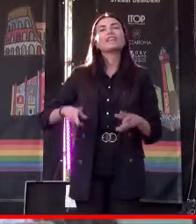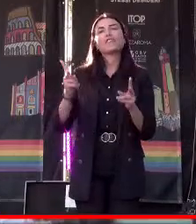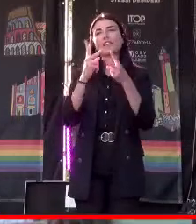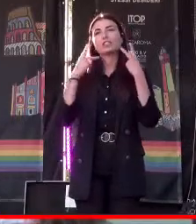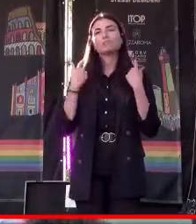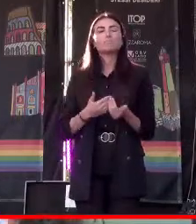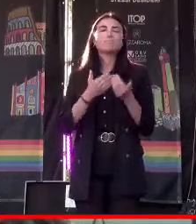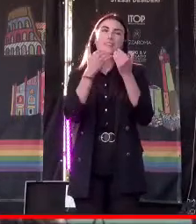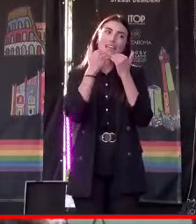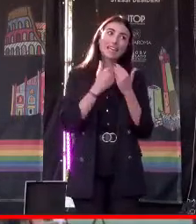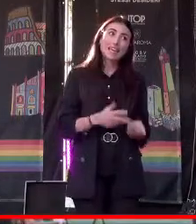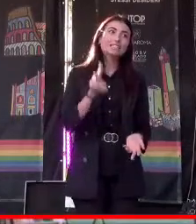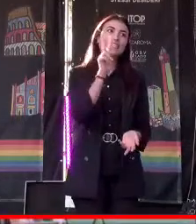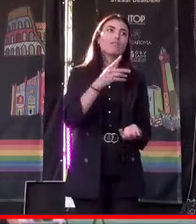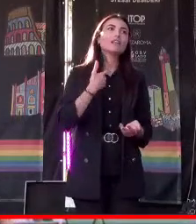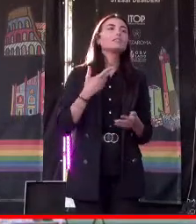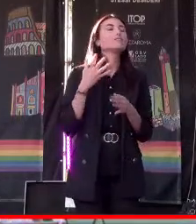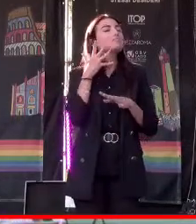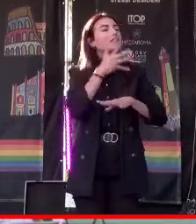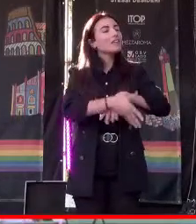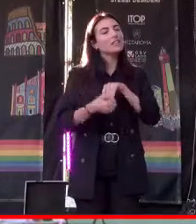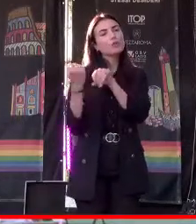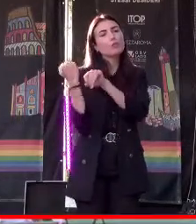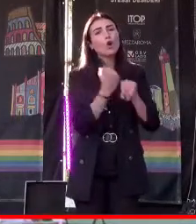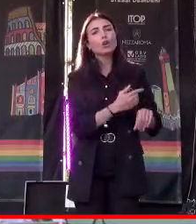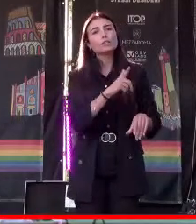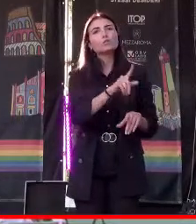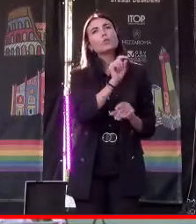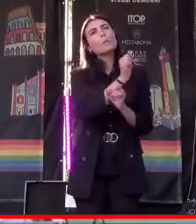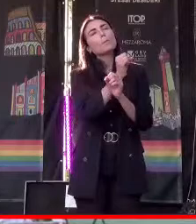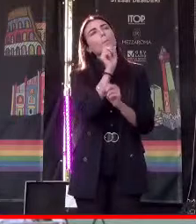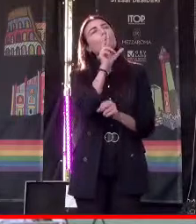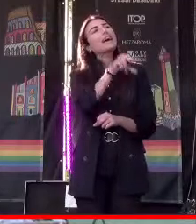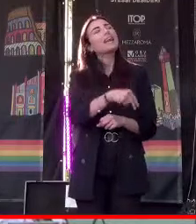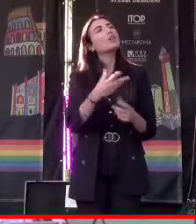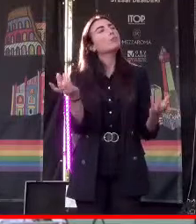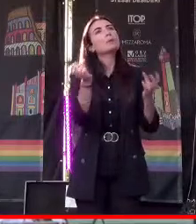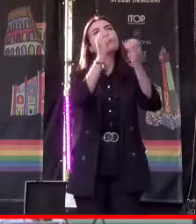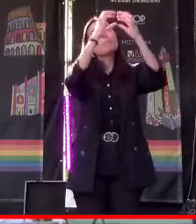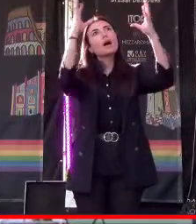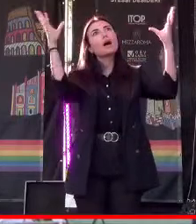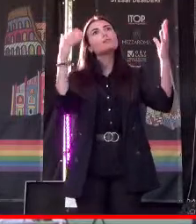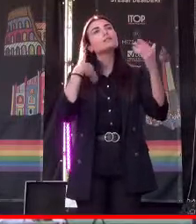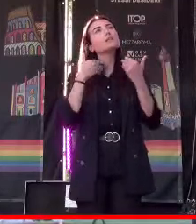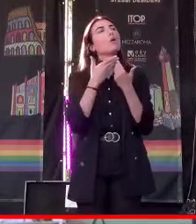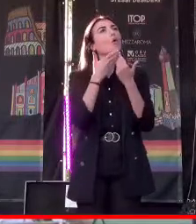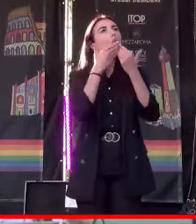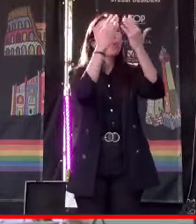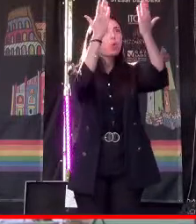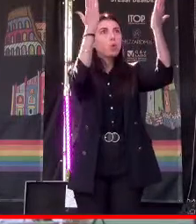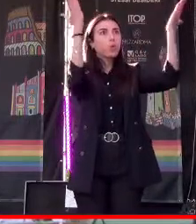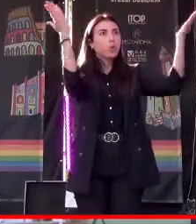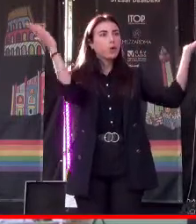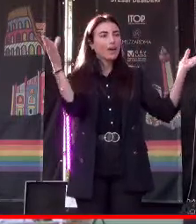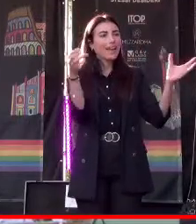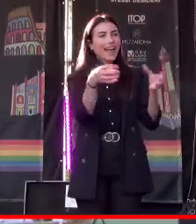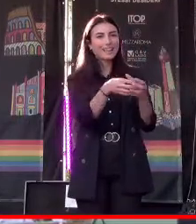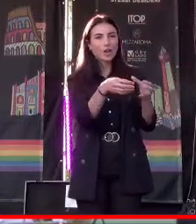il tuo intervento è stato veramente fondamentale perché sì. Hai parlato di immaginario, quindi ci hai aperto un'altra categoria.